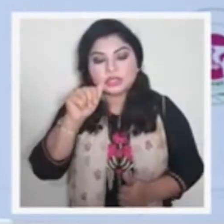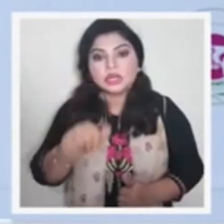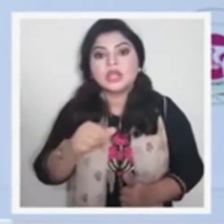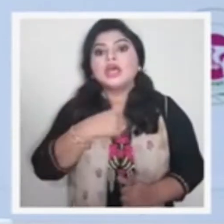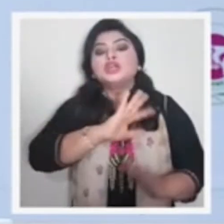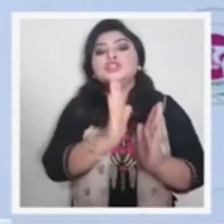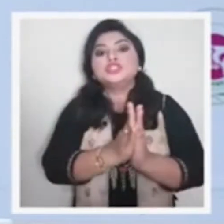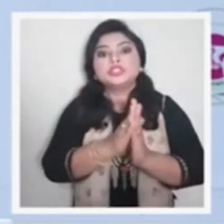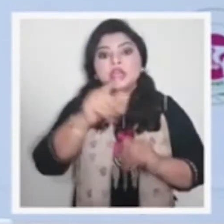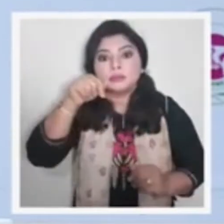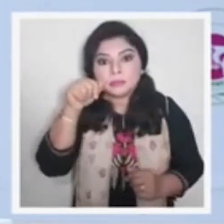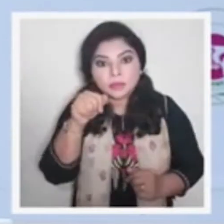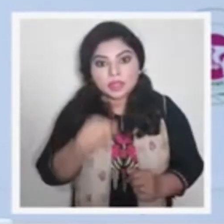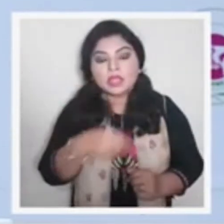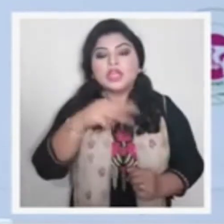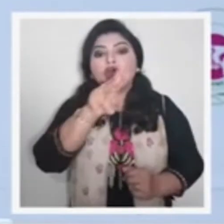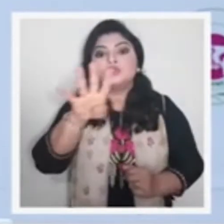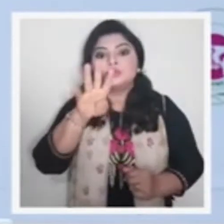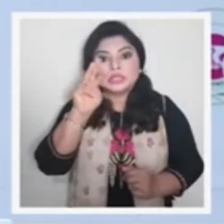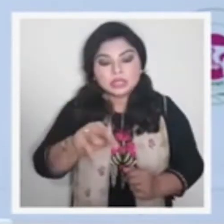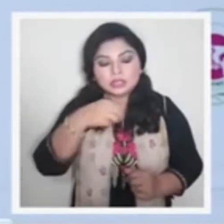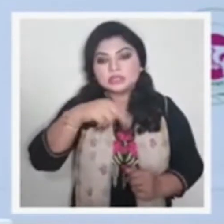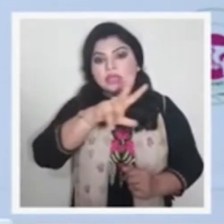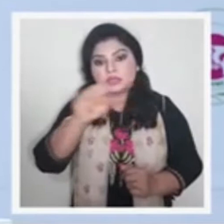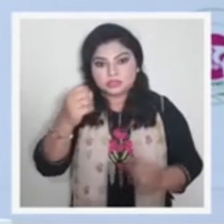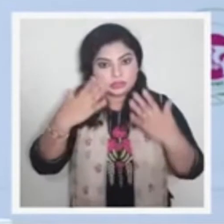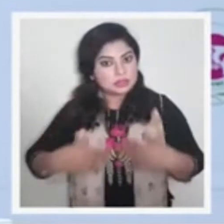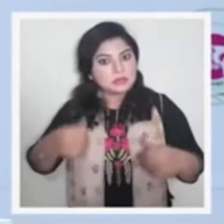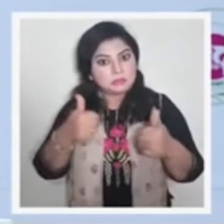24 ঘন্টায় সুস্থ হয়েছেন 1,628জন এবং এ পর্যন্ত সুস্থ